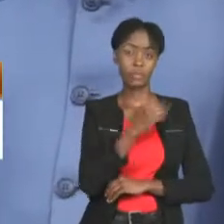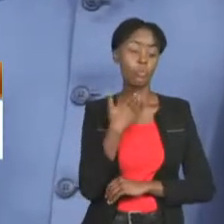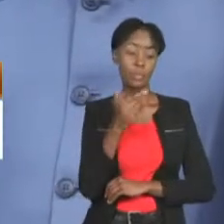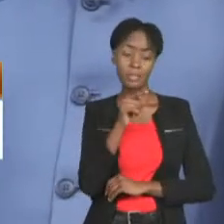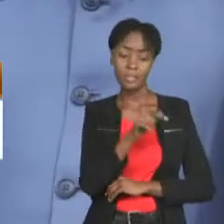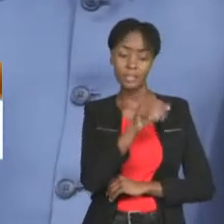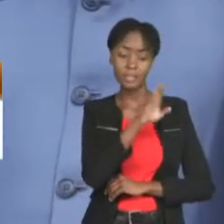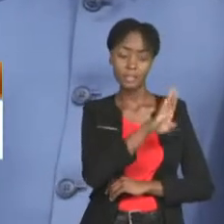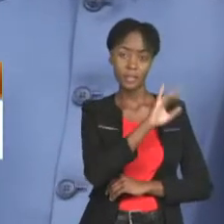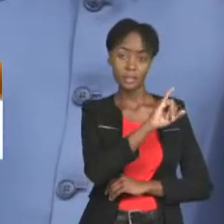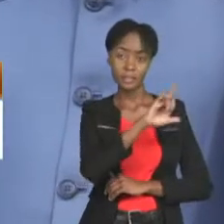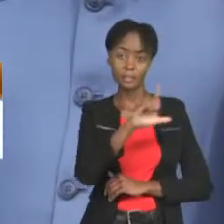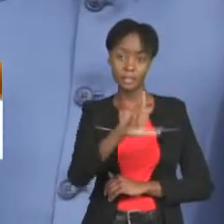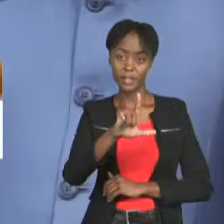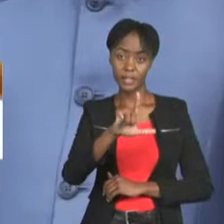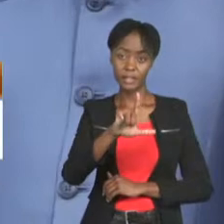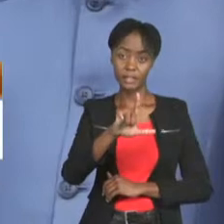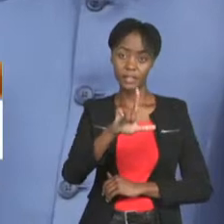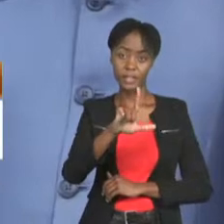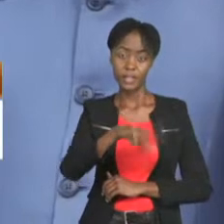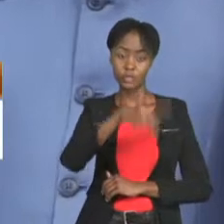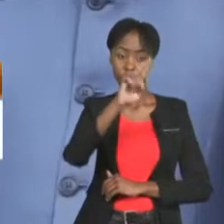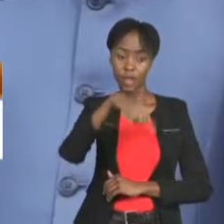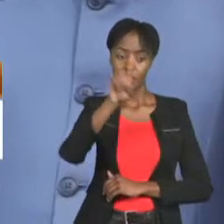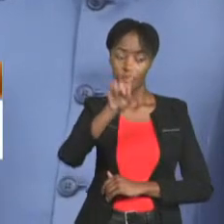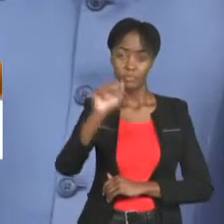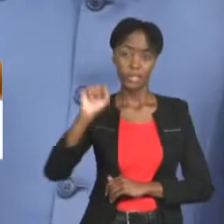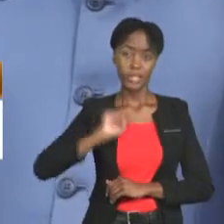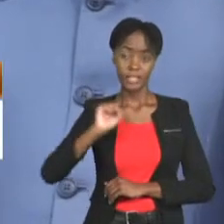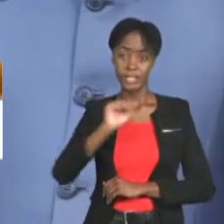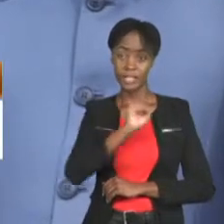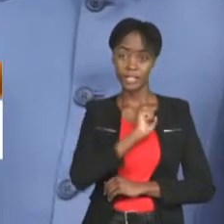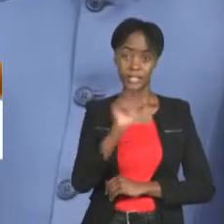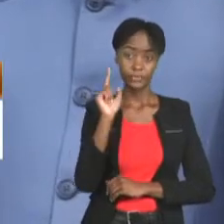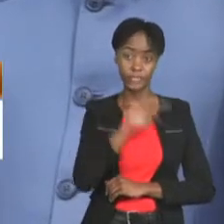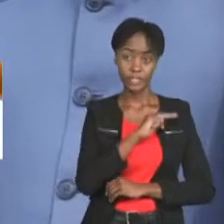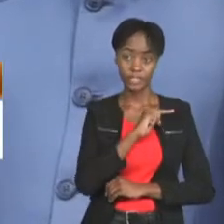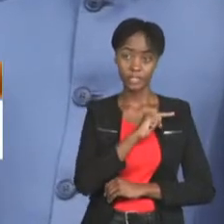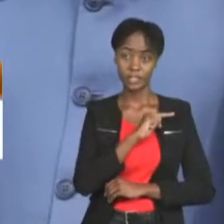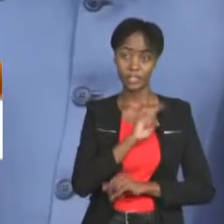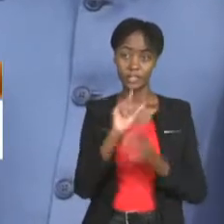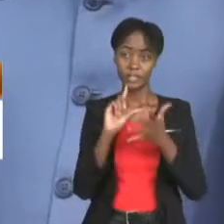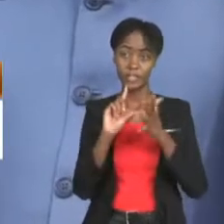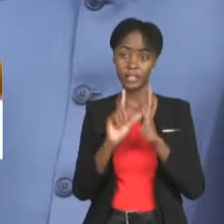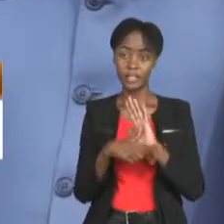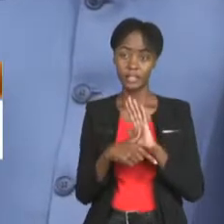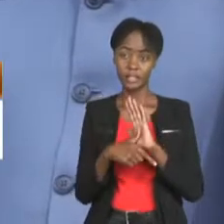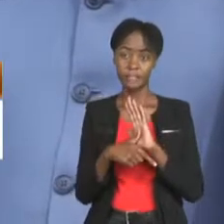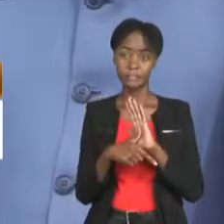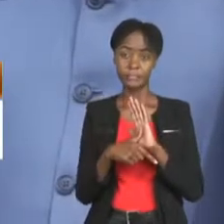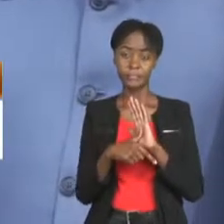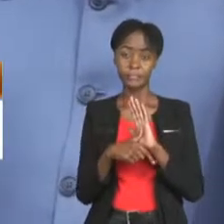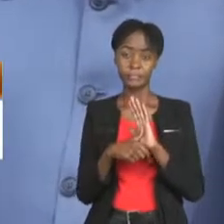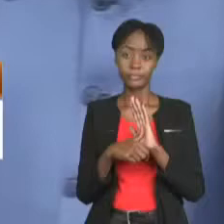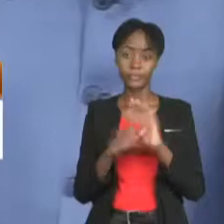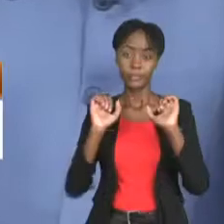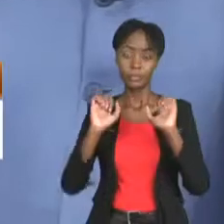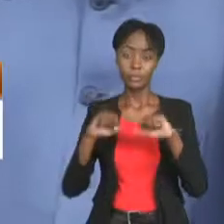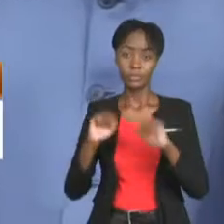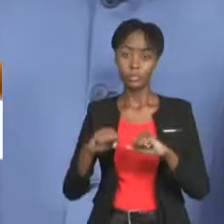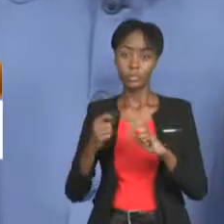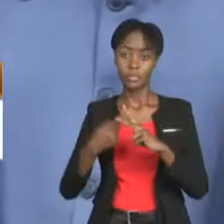to be expedited by the Senate so that we are able to